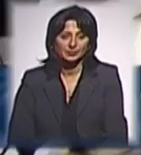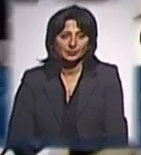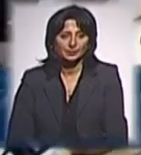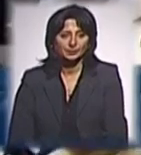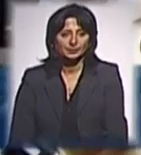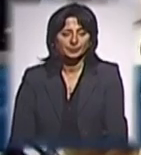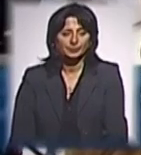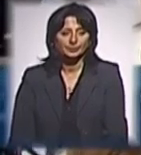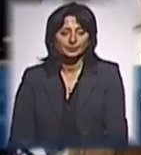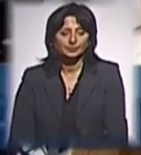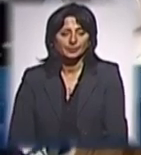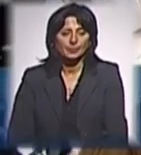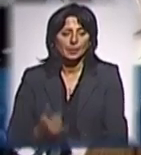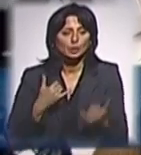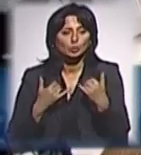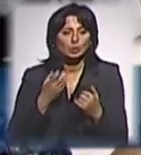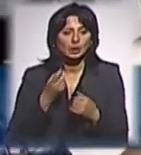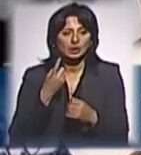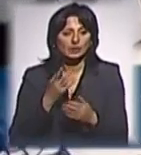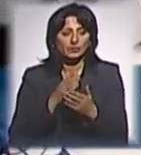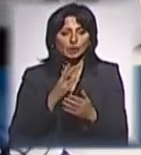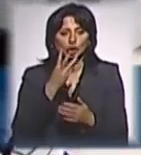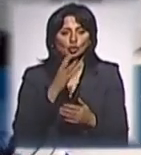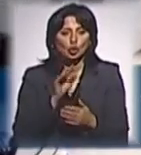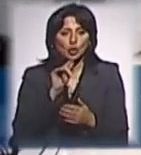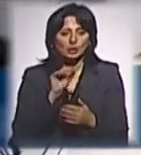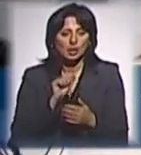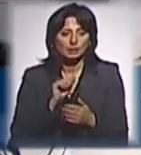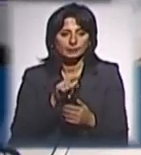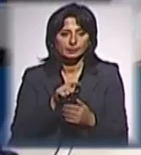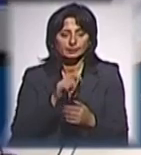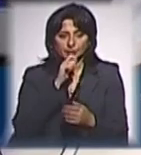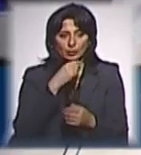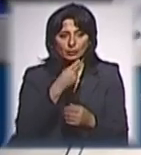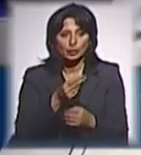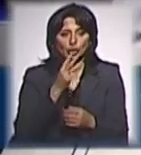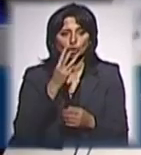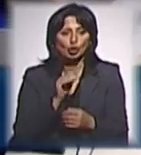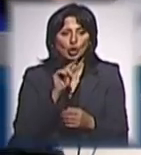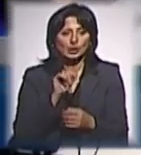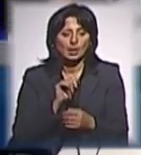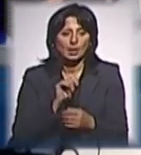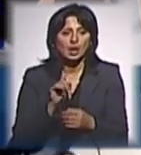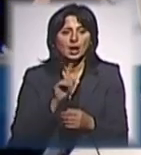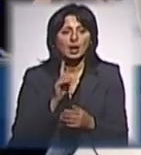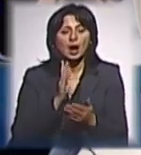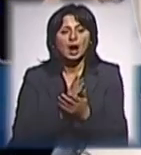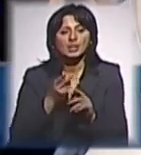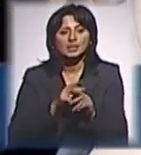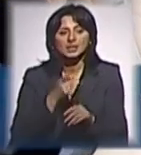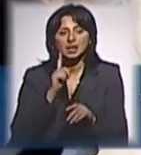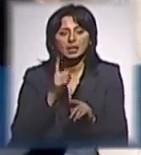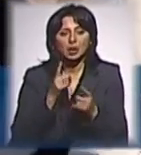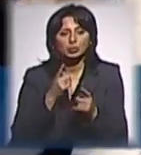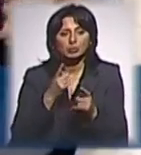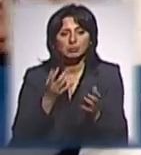შოთა გურჯიძე ასევე ჩემთან სტუდიაში. შოთასაც მივცეთ მიკროფონი. შოთა, რა არის ის, რის